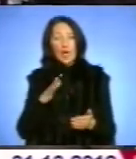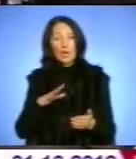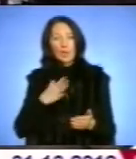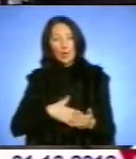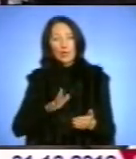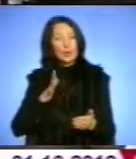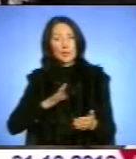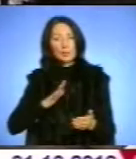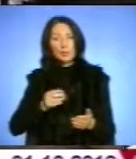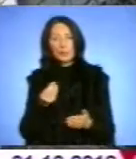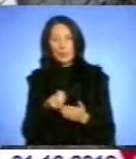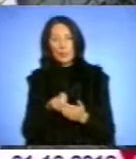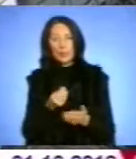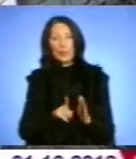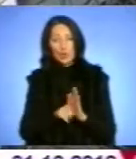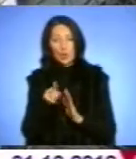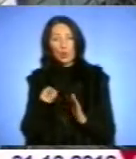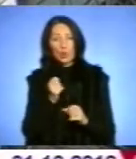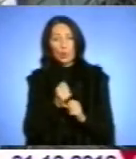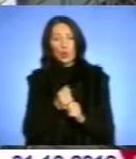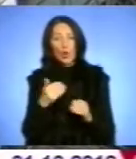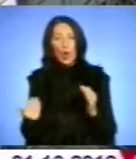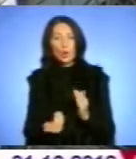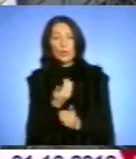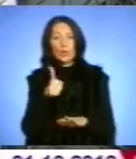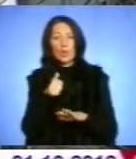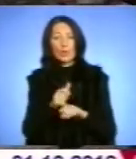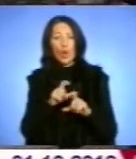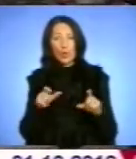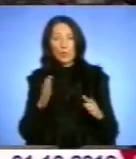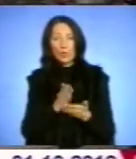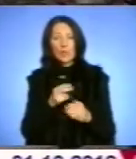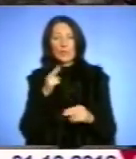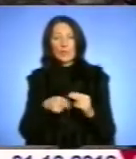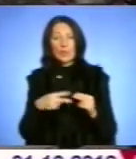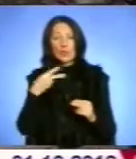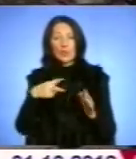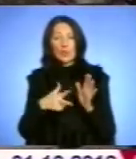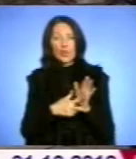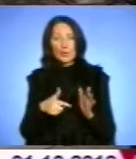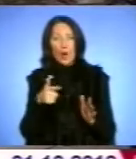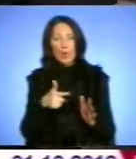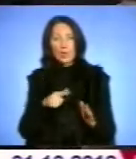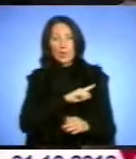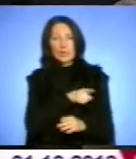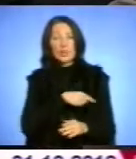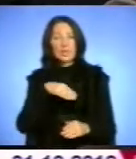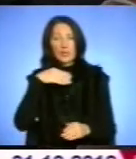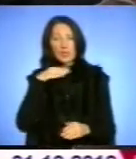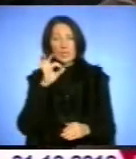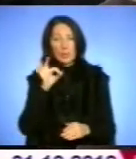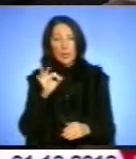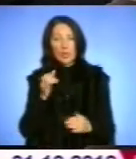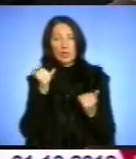розпочали вже тут роботи. Оновлений головний корпус мають завершити 28 грудня. Сили вистачить, запевняють.